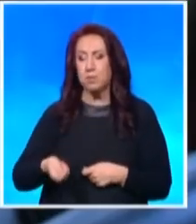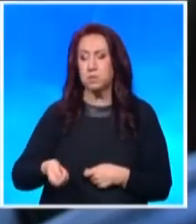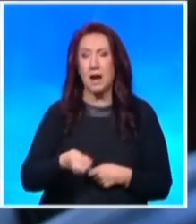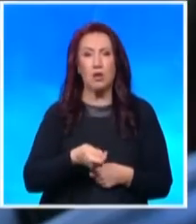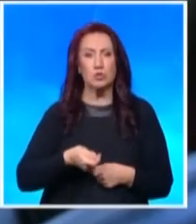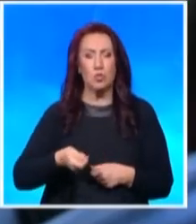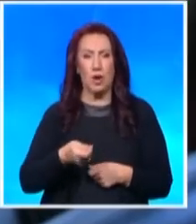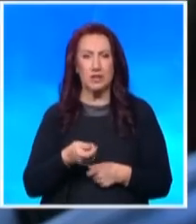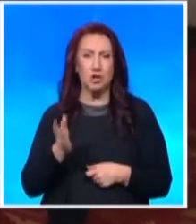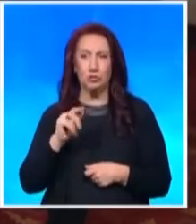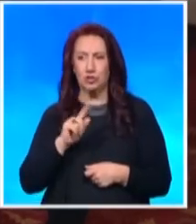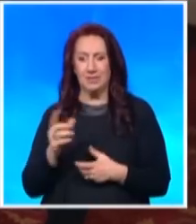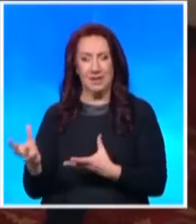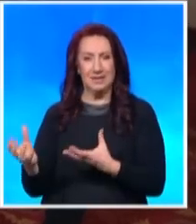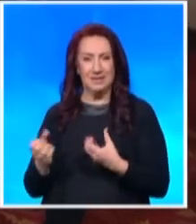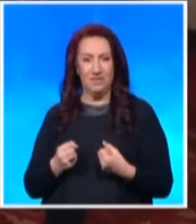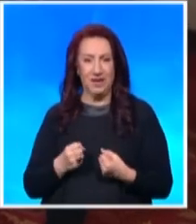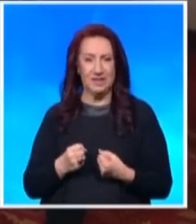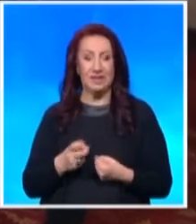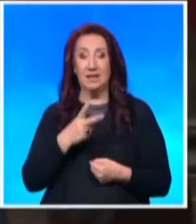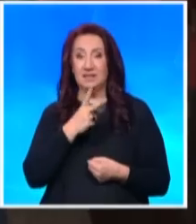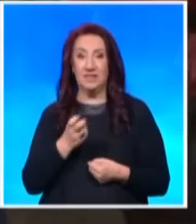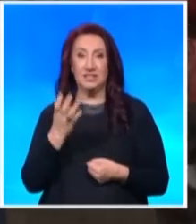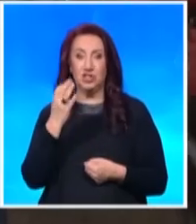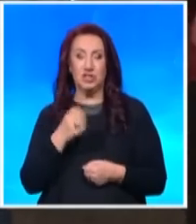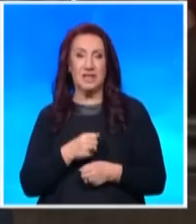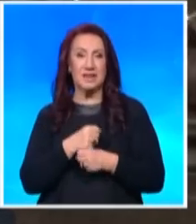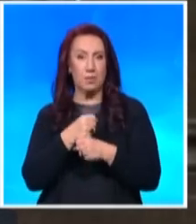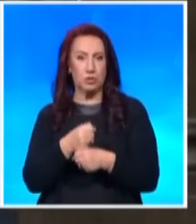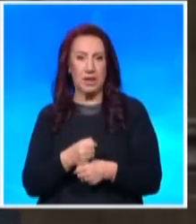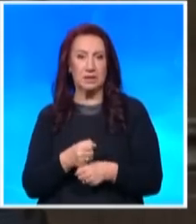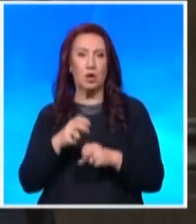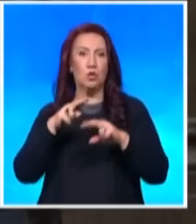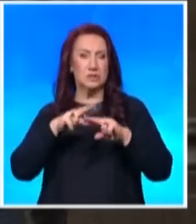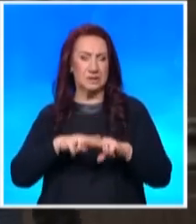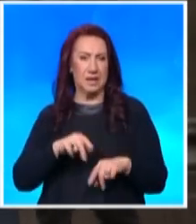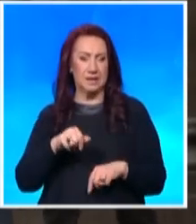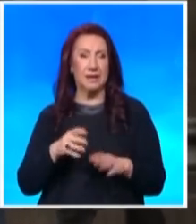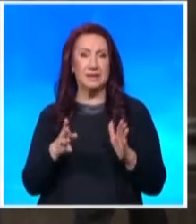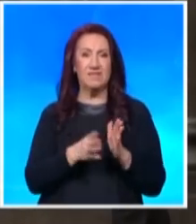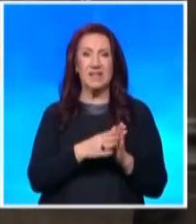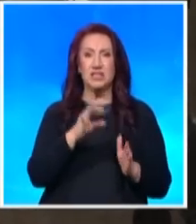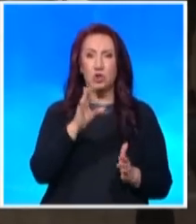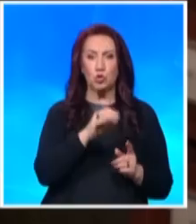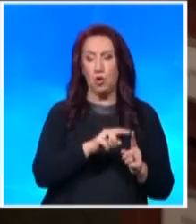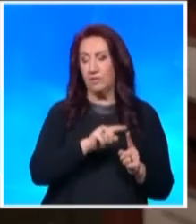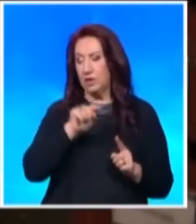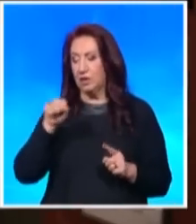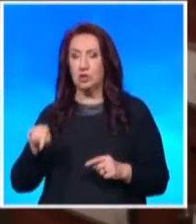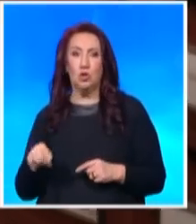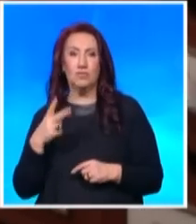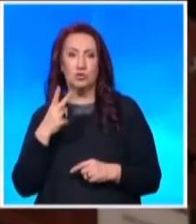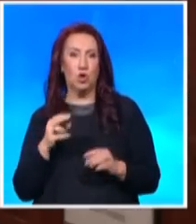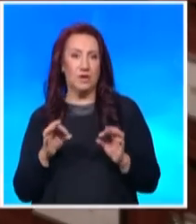не са извадени. 240-те депутати останаха тук от 19 октомври до 2 февруари.